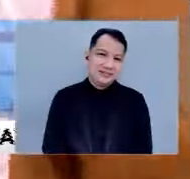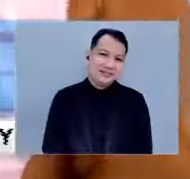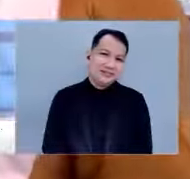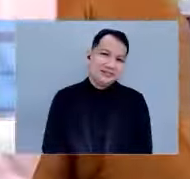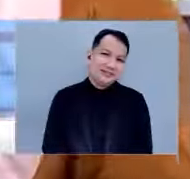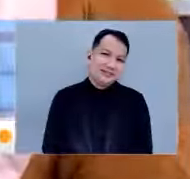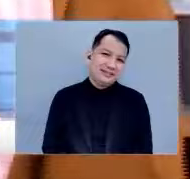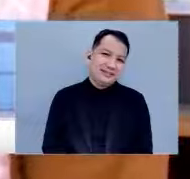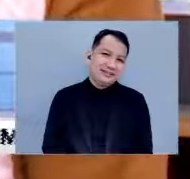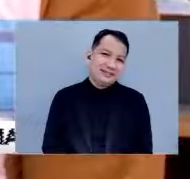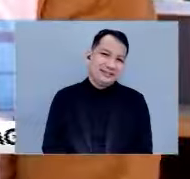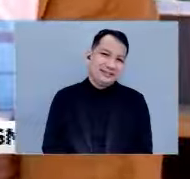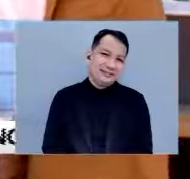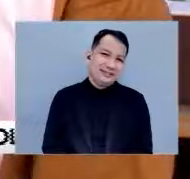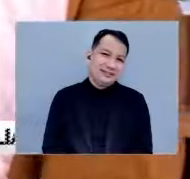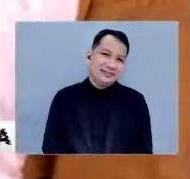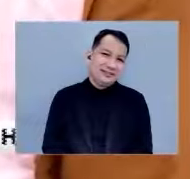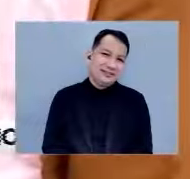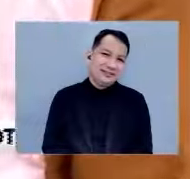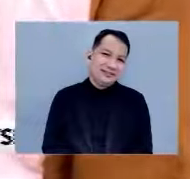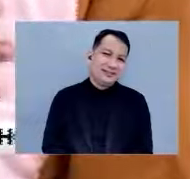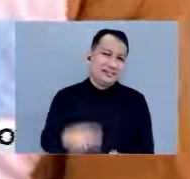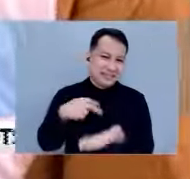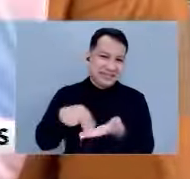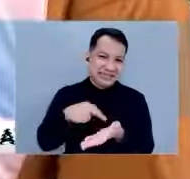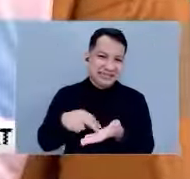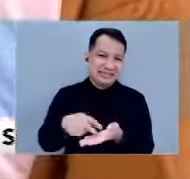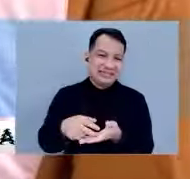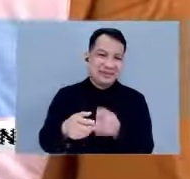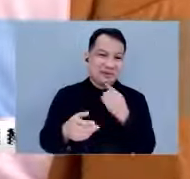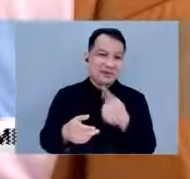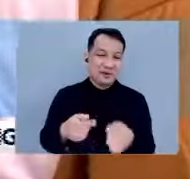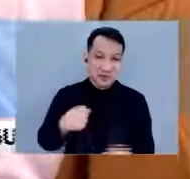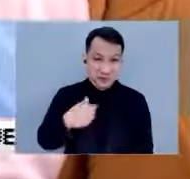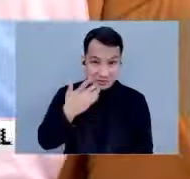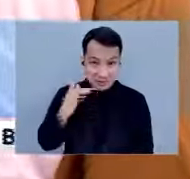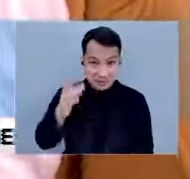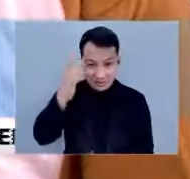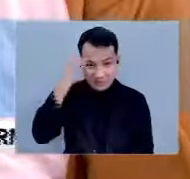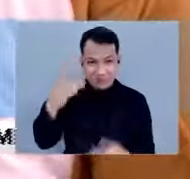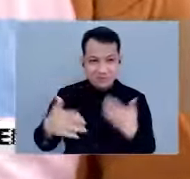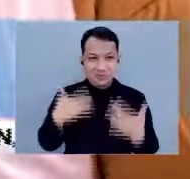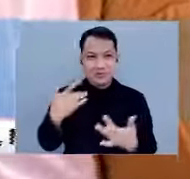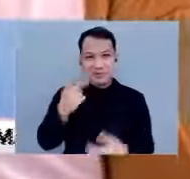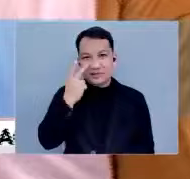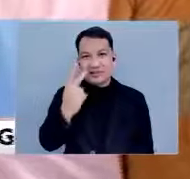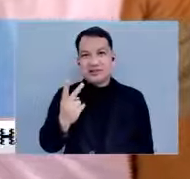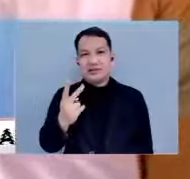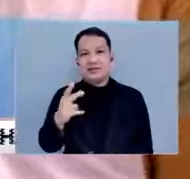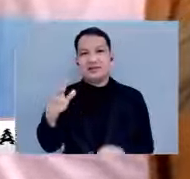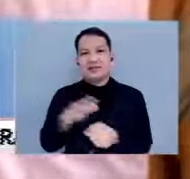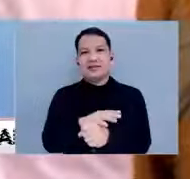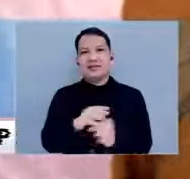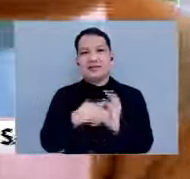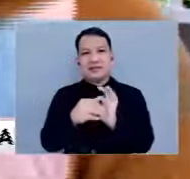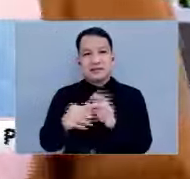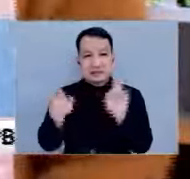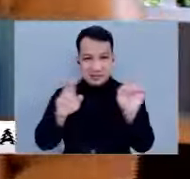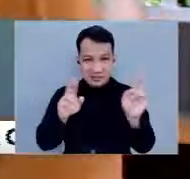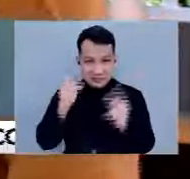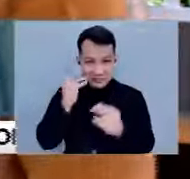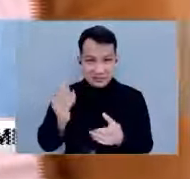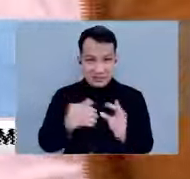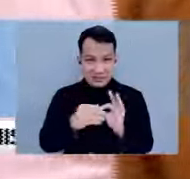gumag sa Pero alam mo Natuwa ako kayo yung pinaka energetic na nakita ko talagang p toos n